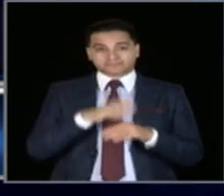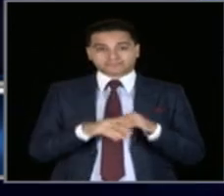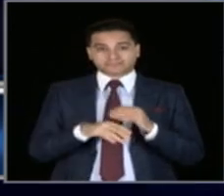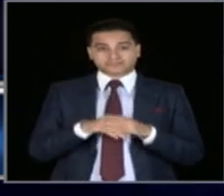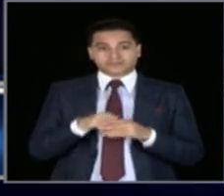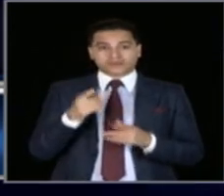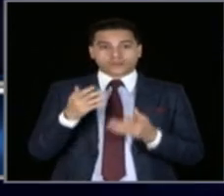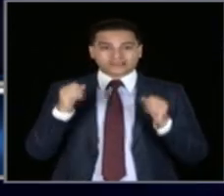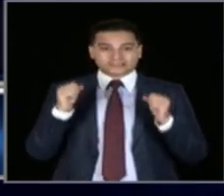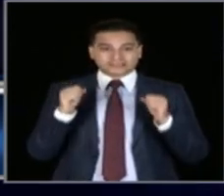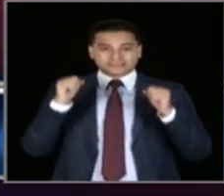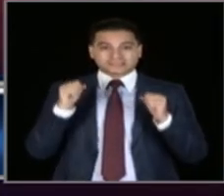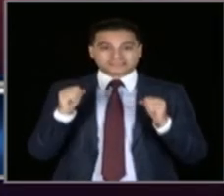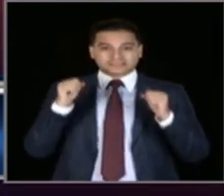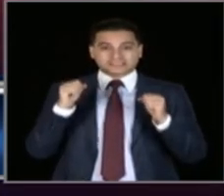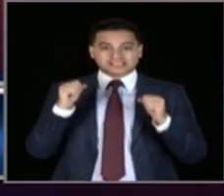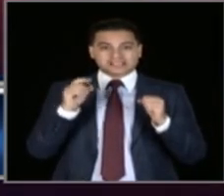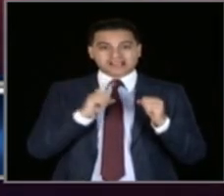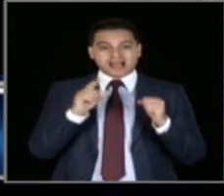في الوثب الطويل، إجابة صحيحة.